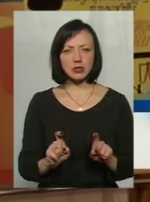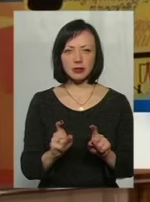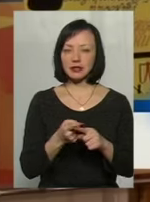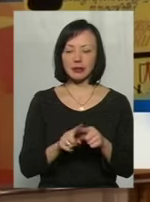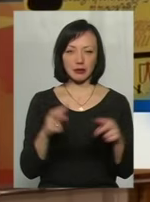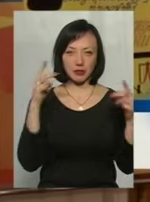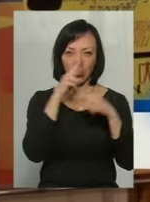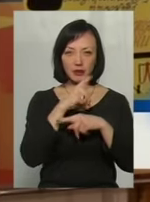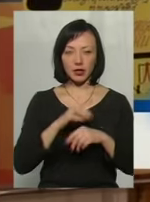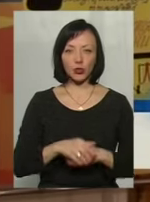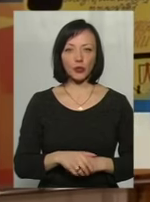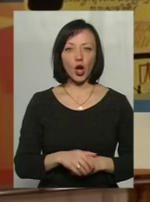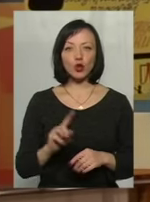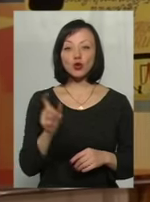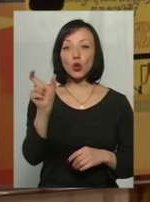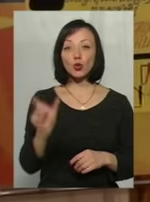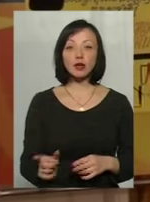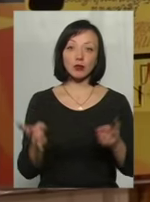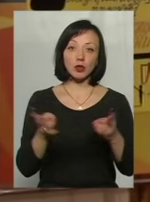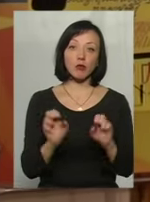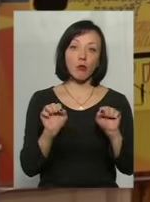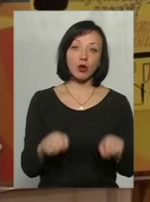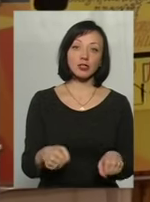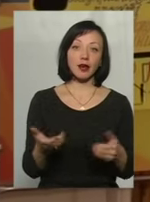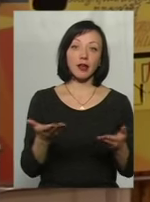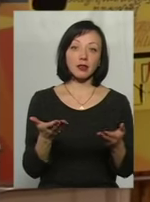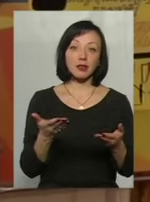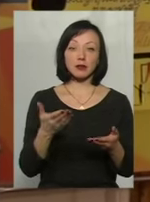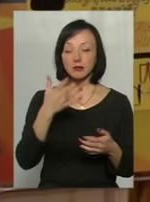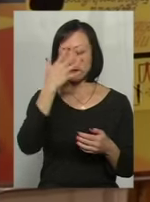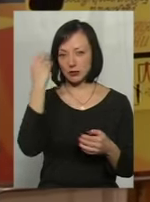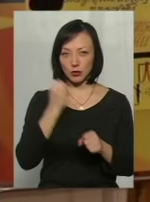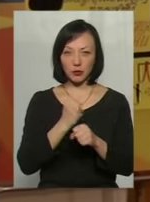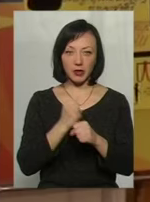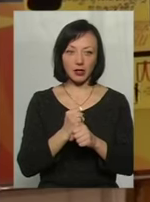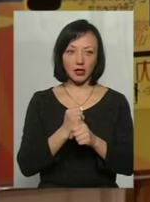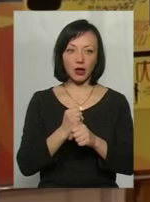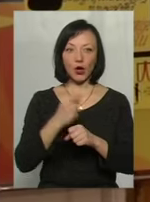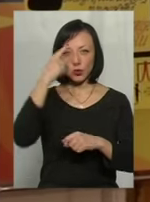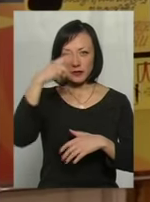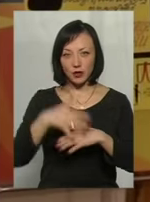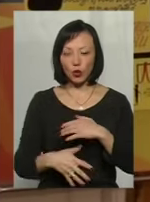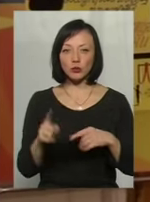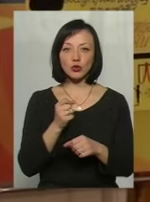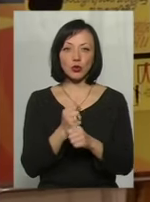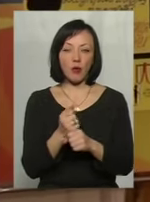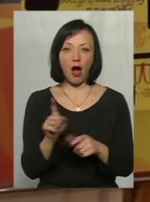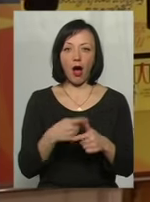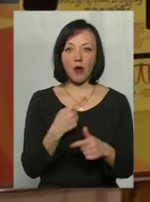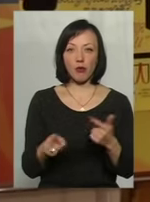не є правильним, тому що людині потрібно може в деякий момент переключитися, зробити аналіз, усвідомити те, що вони роблять,